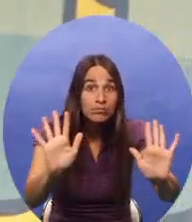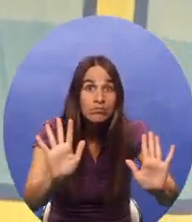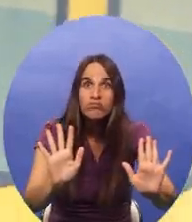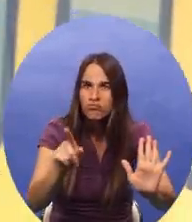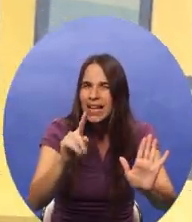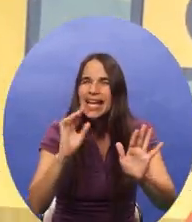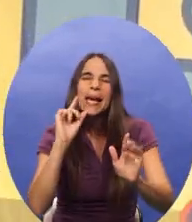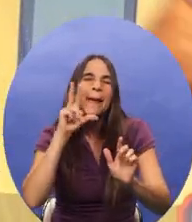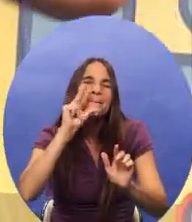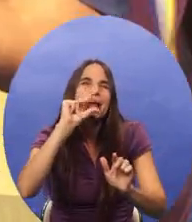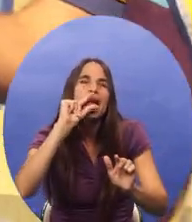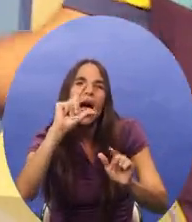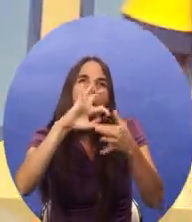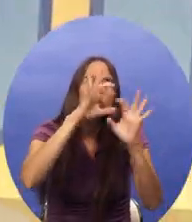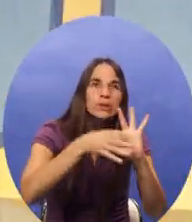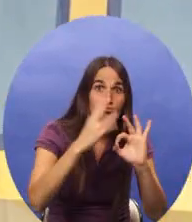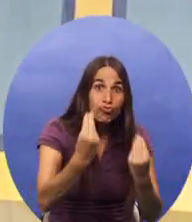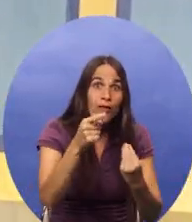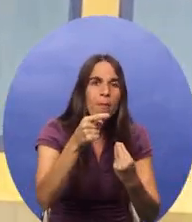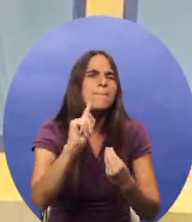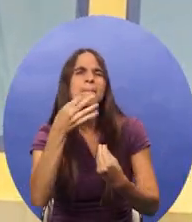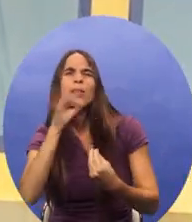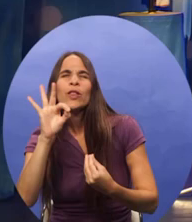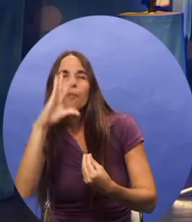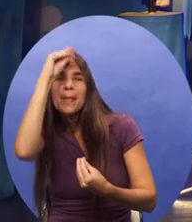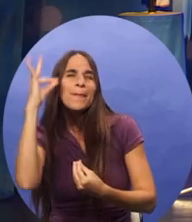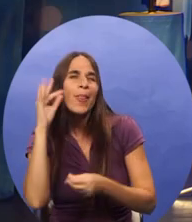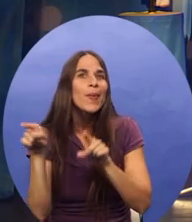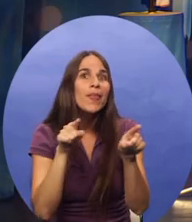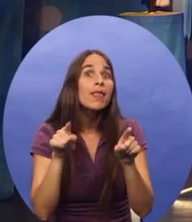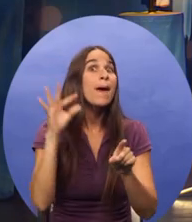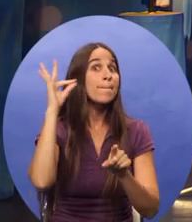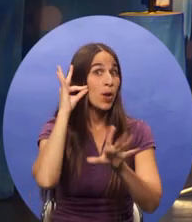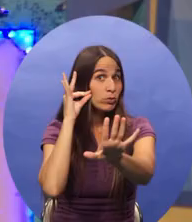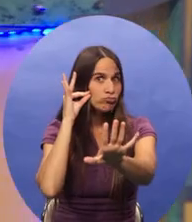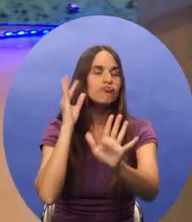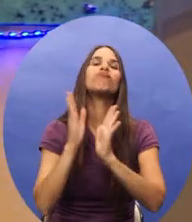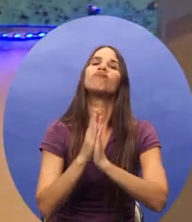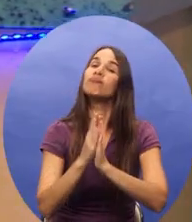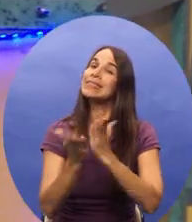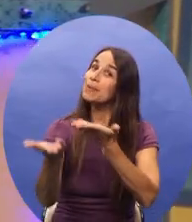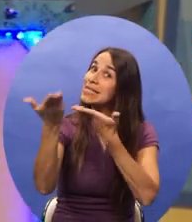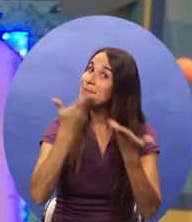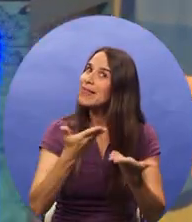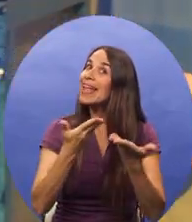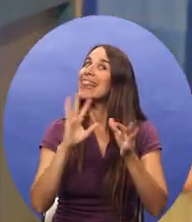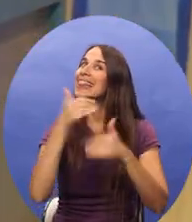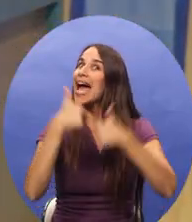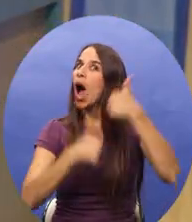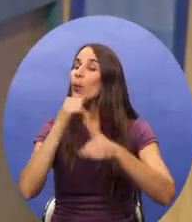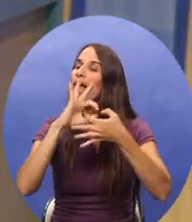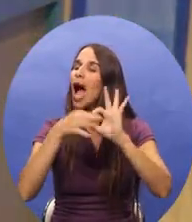ילדים, אתם טובים בחרוזים? מי הכי טוב, הבנים או הבנות? הבנות? אז אני מזמין אתכם לתחרות